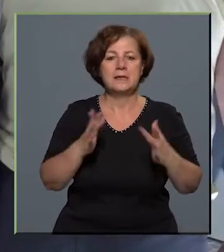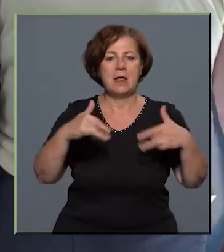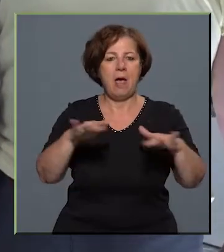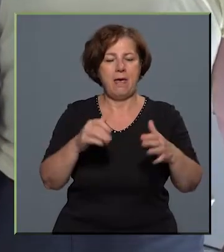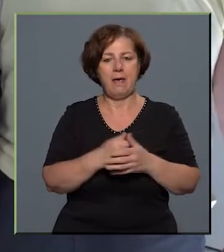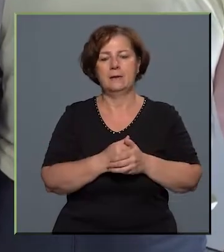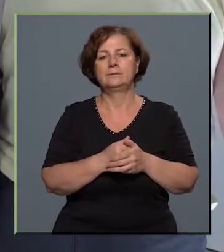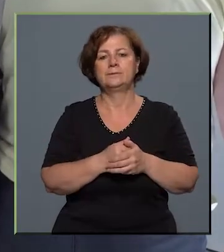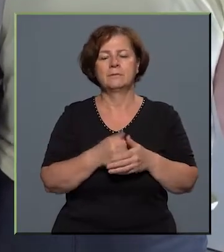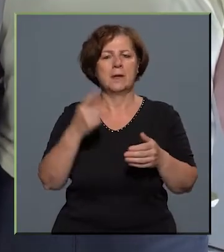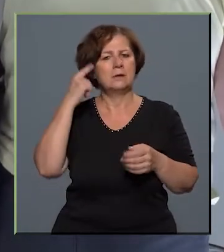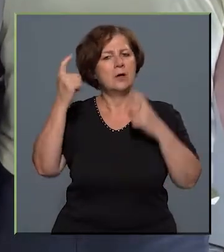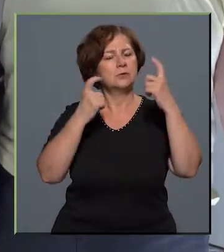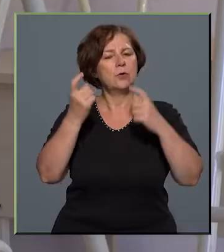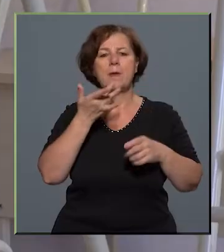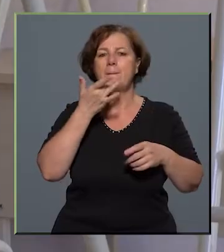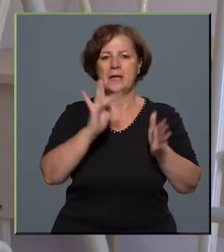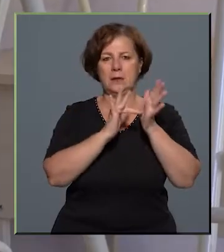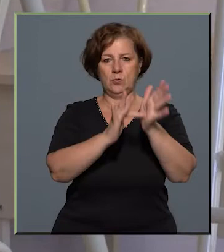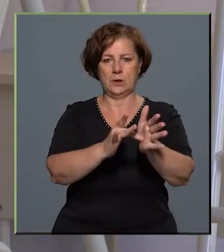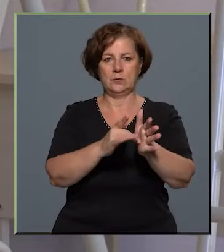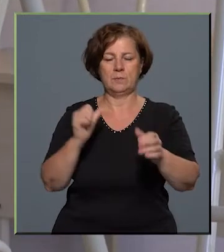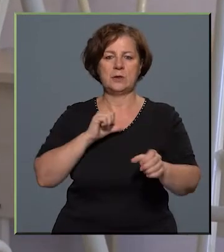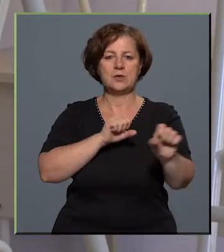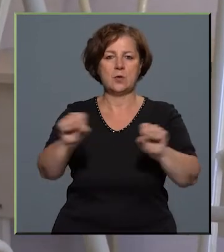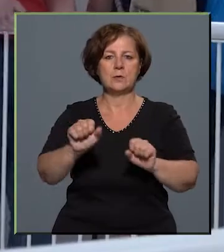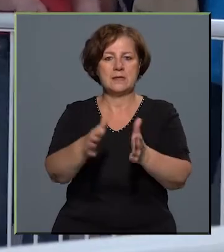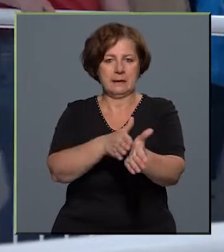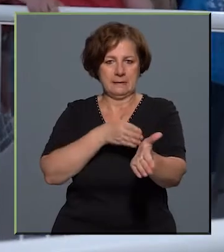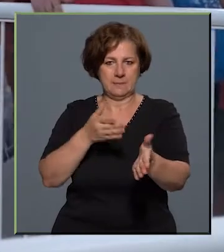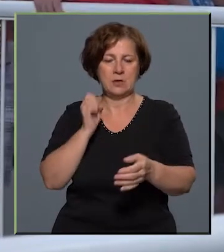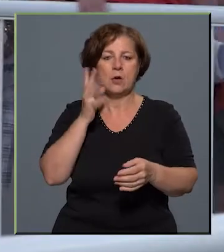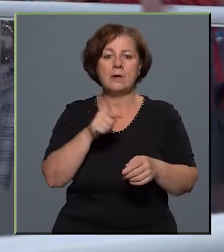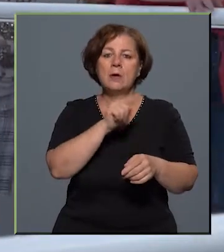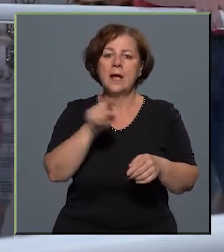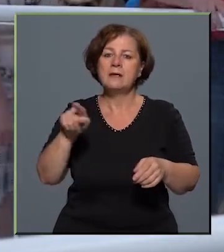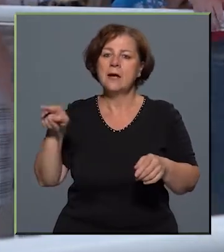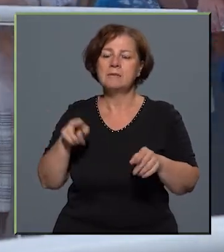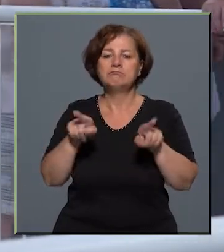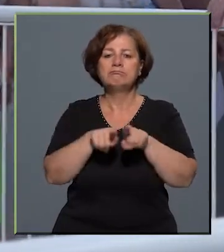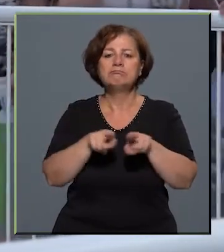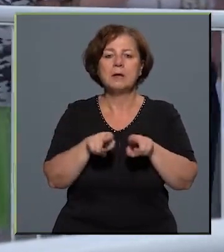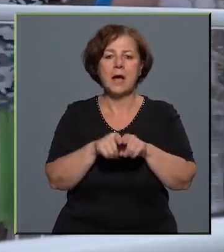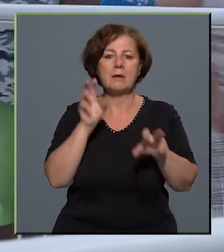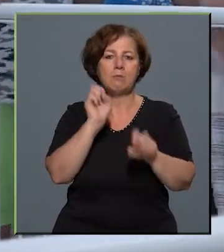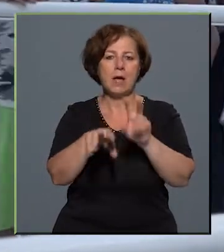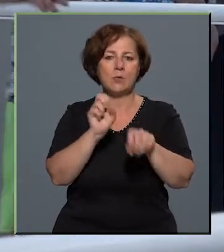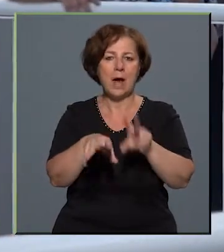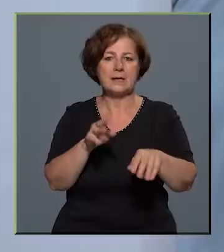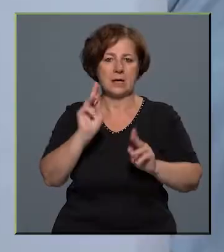azt gondolom, hogy példamutató az, amit az önkormányzat kezdeményezett, hogy amikor egy-egy ilyen beruházást